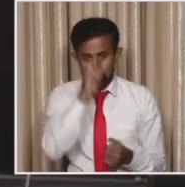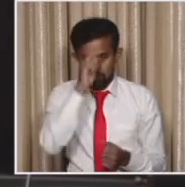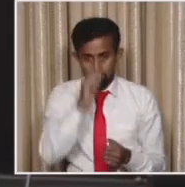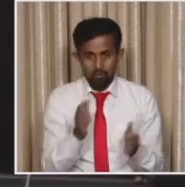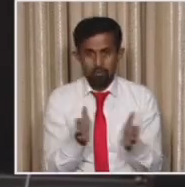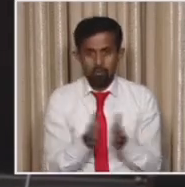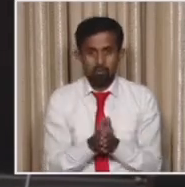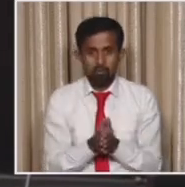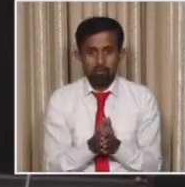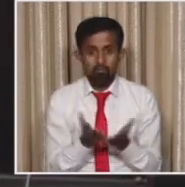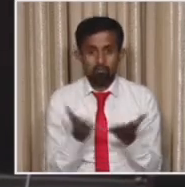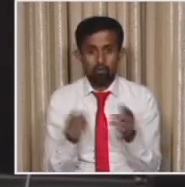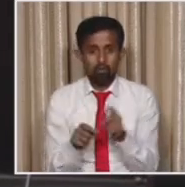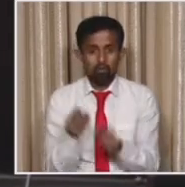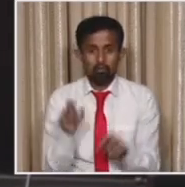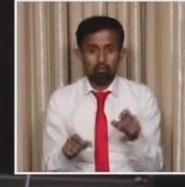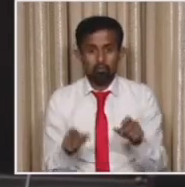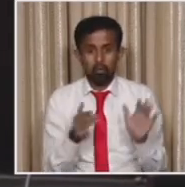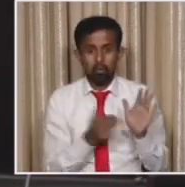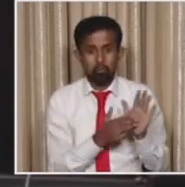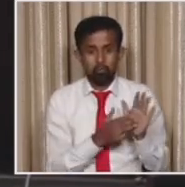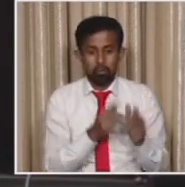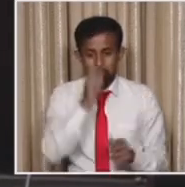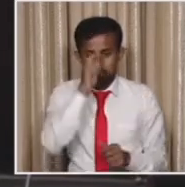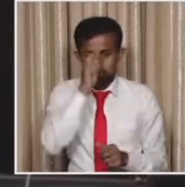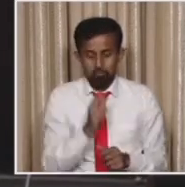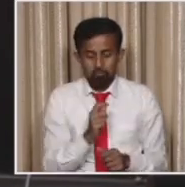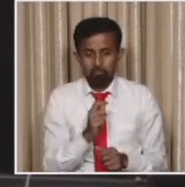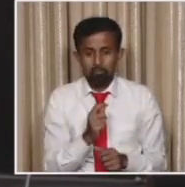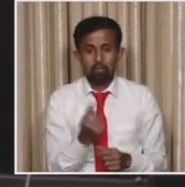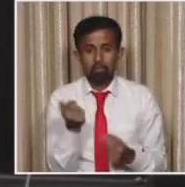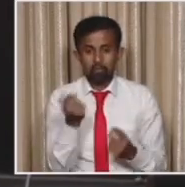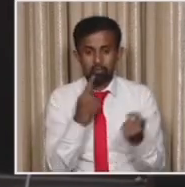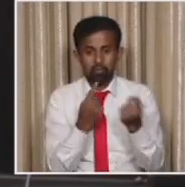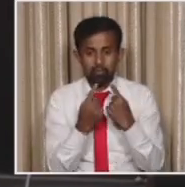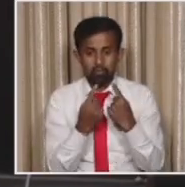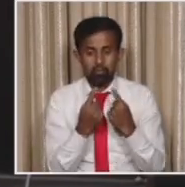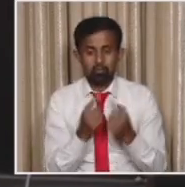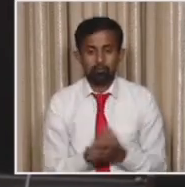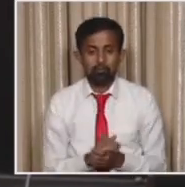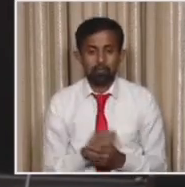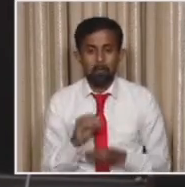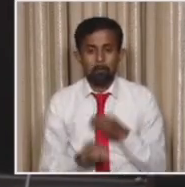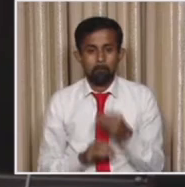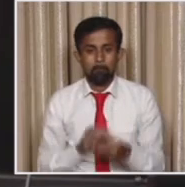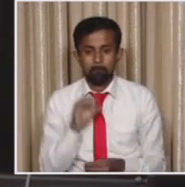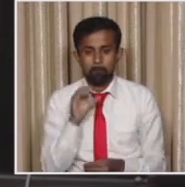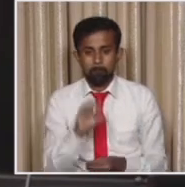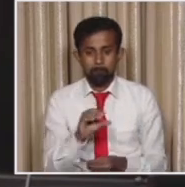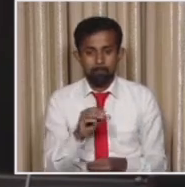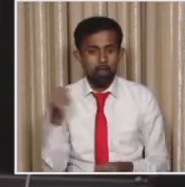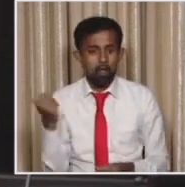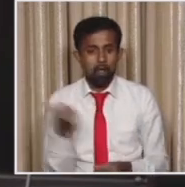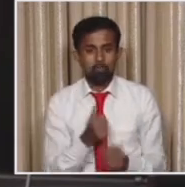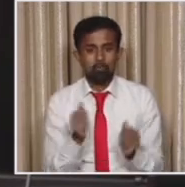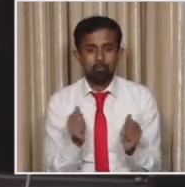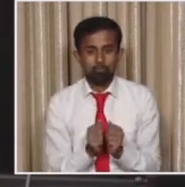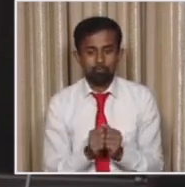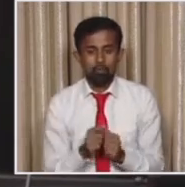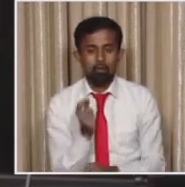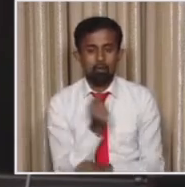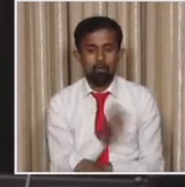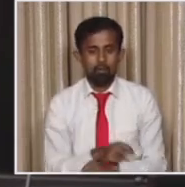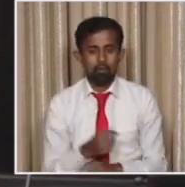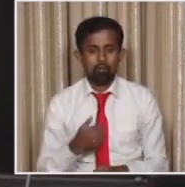ඇතුළු විශාල පිරිසක් මදුර විධානගේ මැතිතුමත් සඳහන් කෙරුවා මේ ආයෝජනය සඳහා නව වැඩපිළිවෙලක් ඇති කිරීම